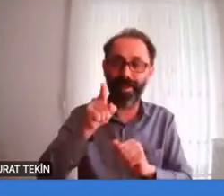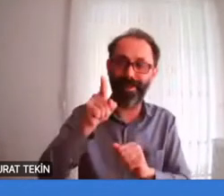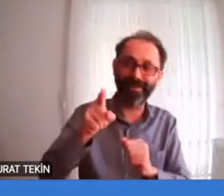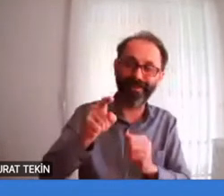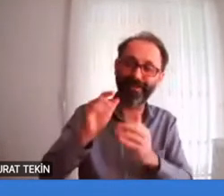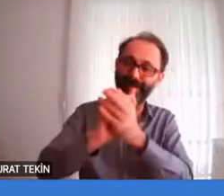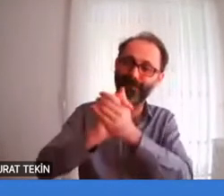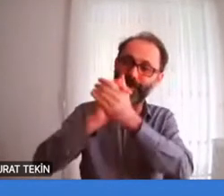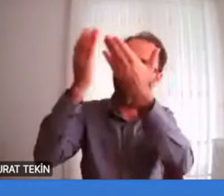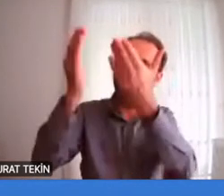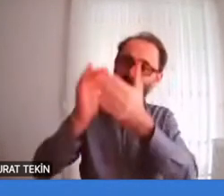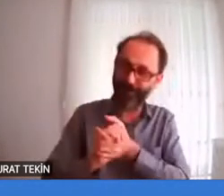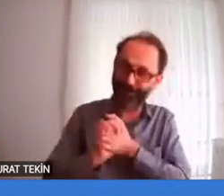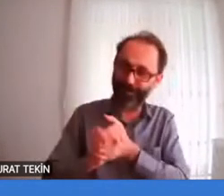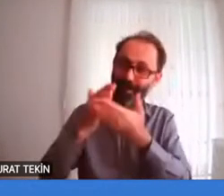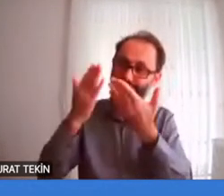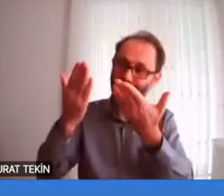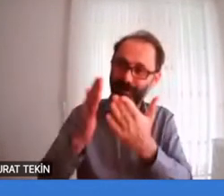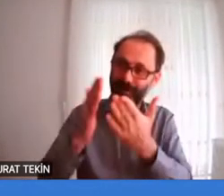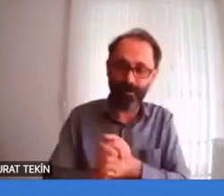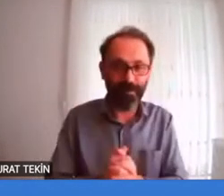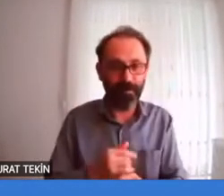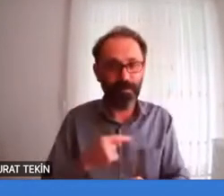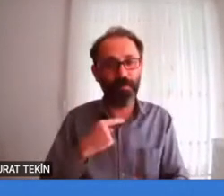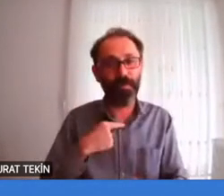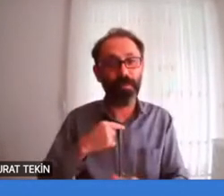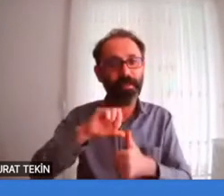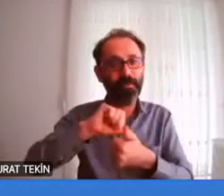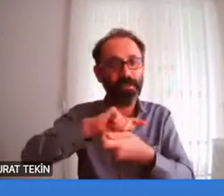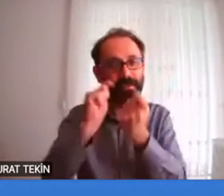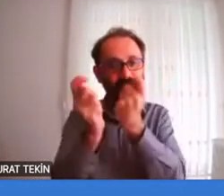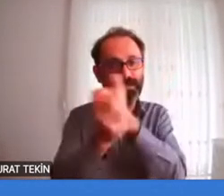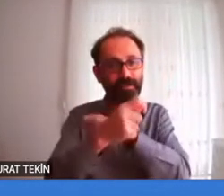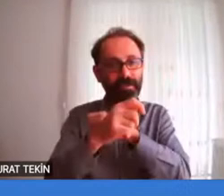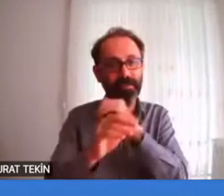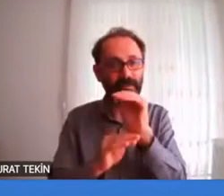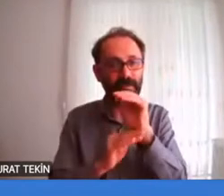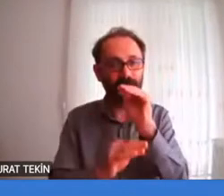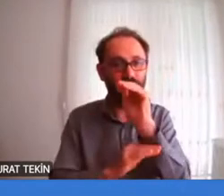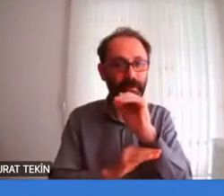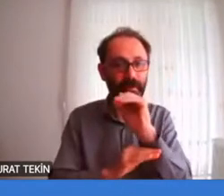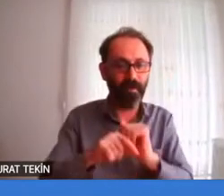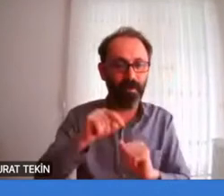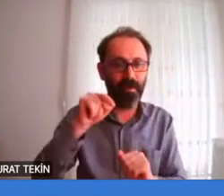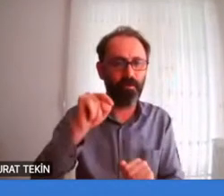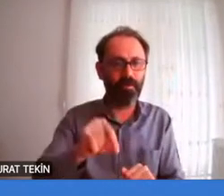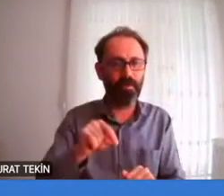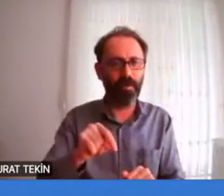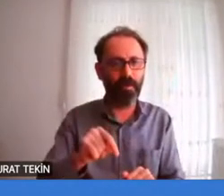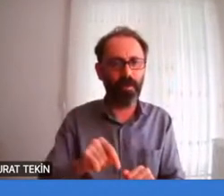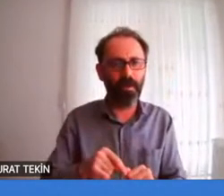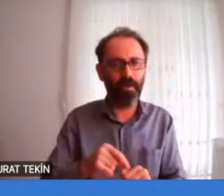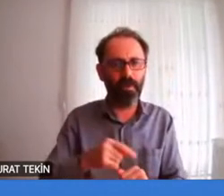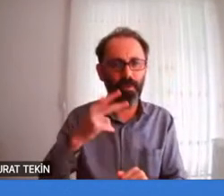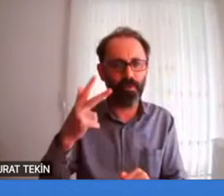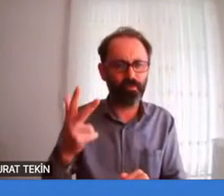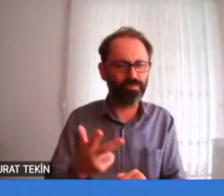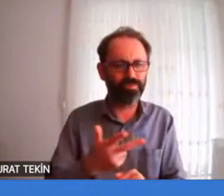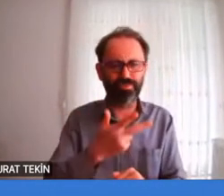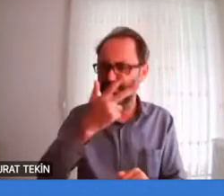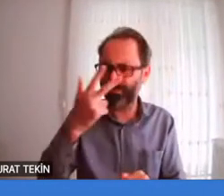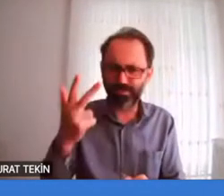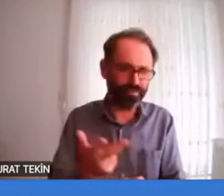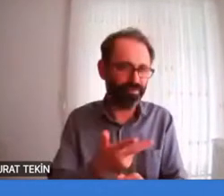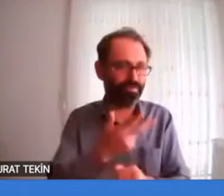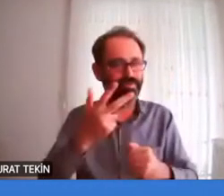falan diye tepkiler geliyor. Böyle bir değişim yaşadık. Bu yüzden artık daha bir kendimizi, daha bir